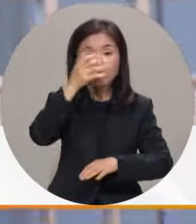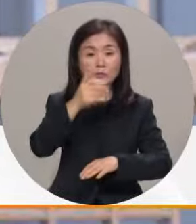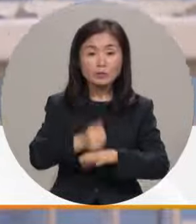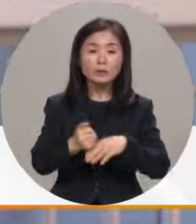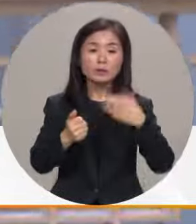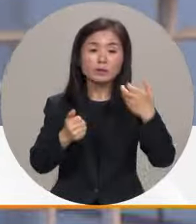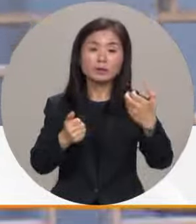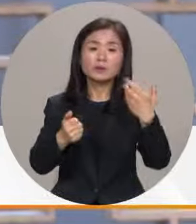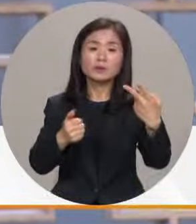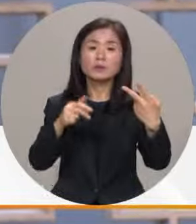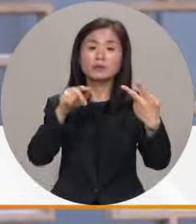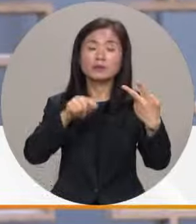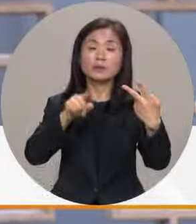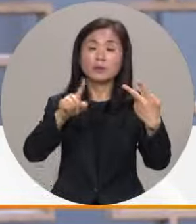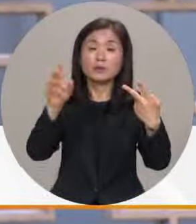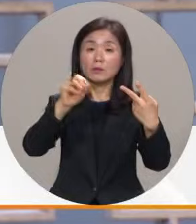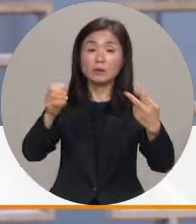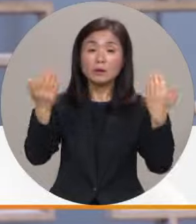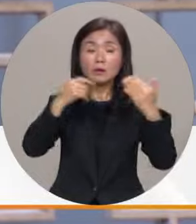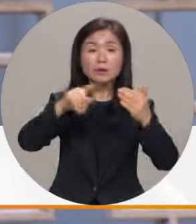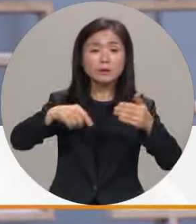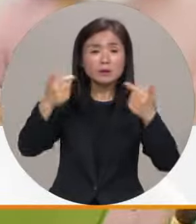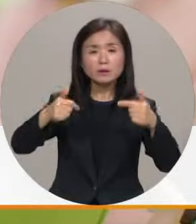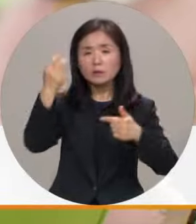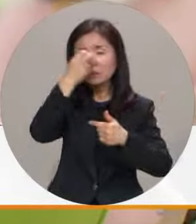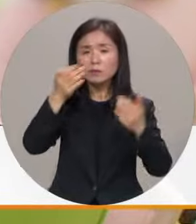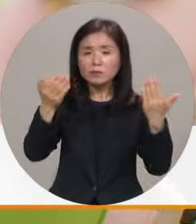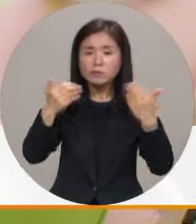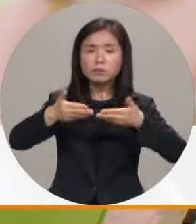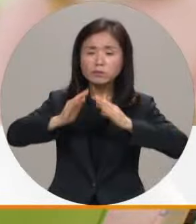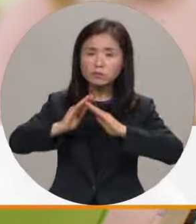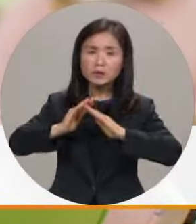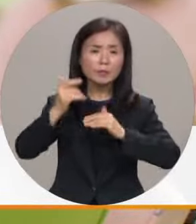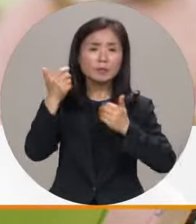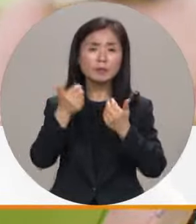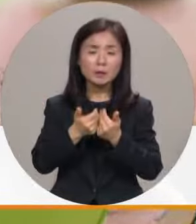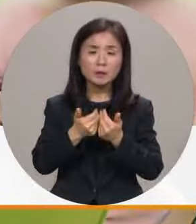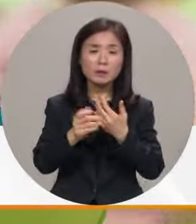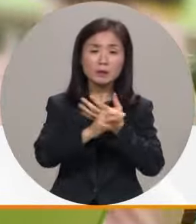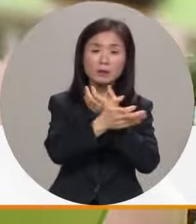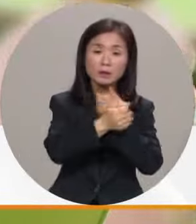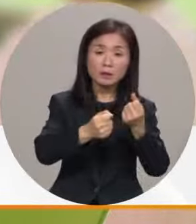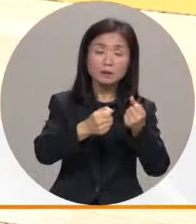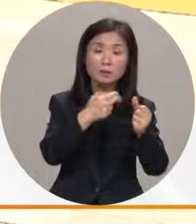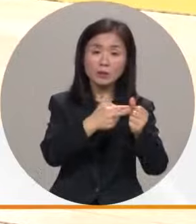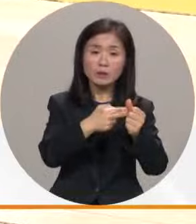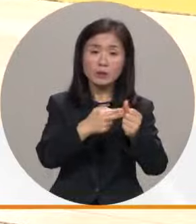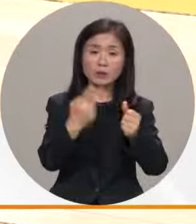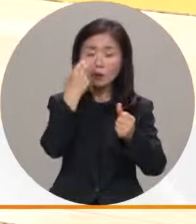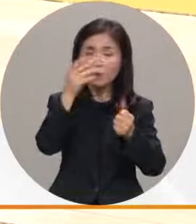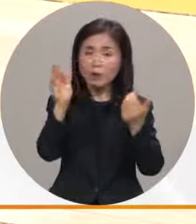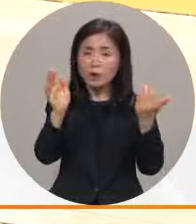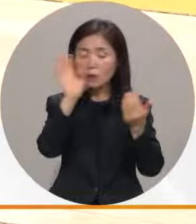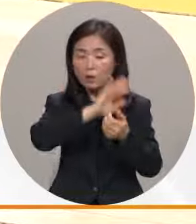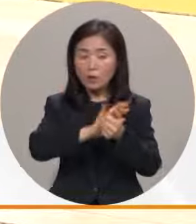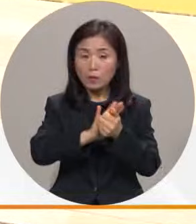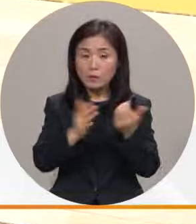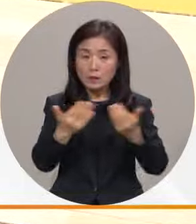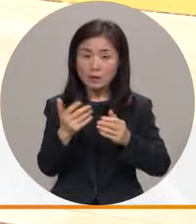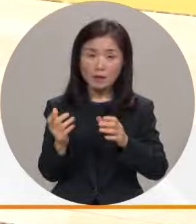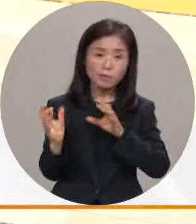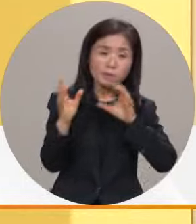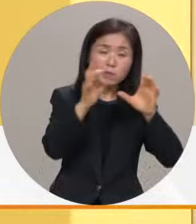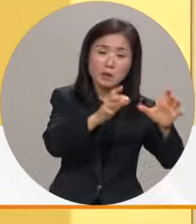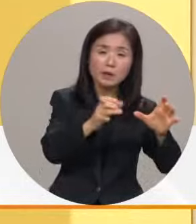학교안 늘봄 지원실 설치에 반대했습니다 기간재 교원에게 돌봄 업무가 쏠릴 수 있다는 우려와 수업과 연구